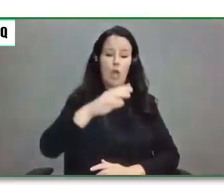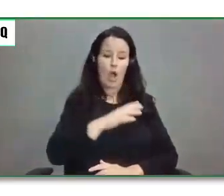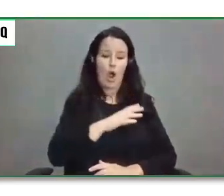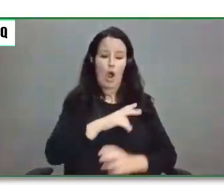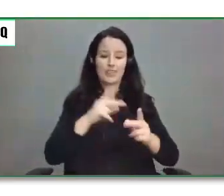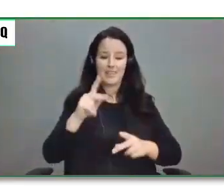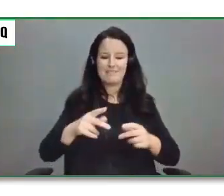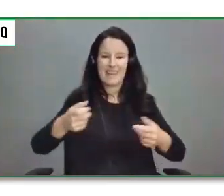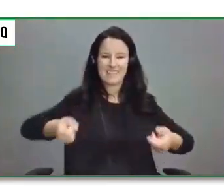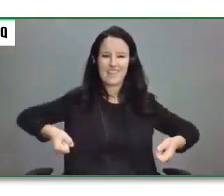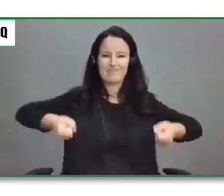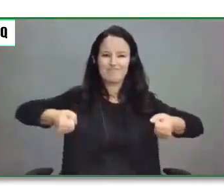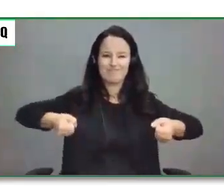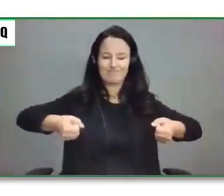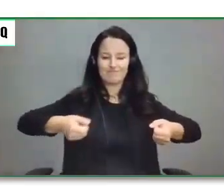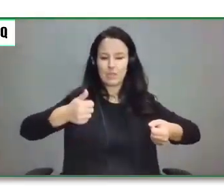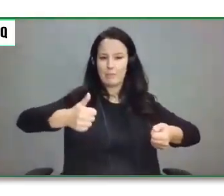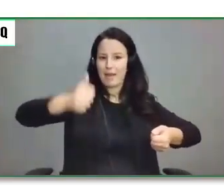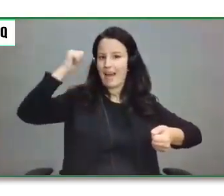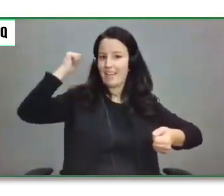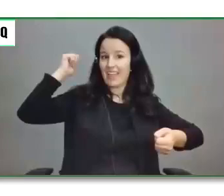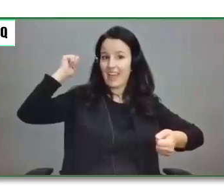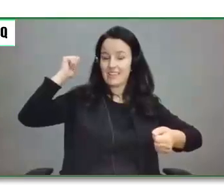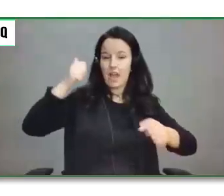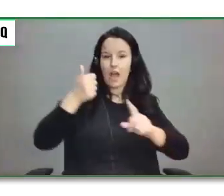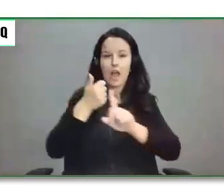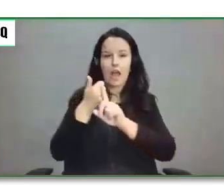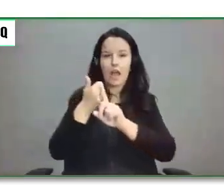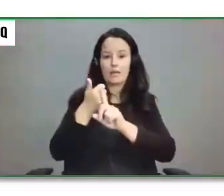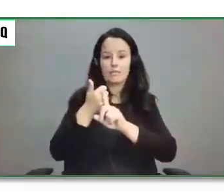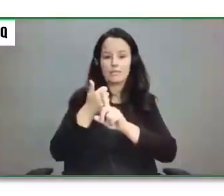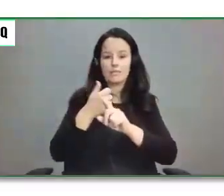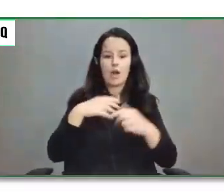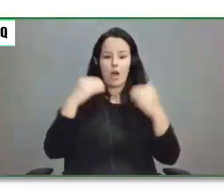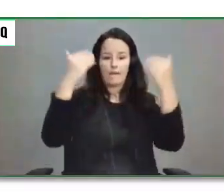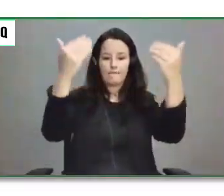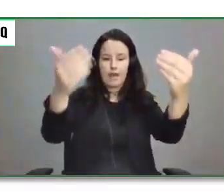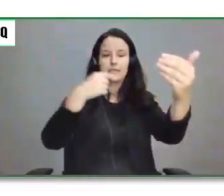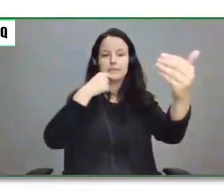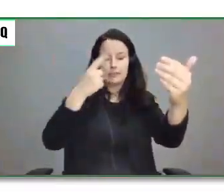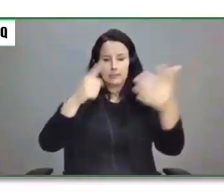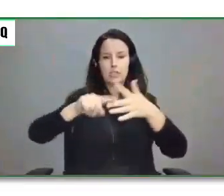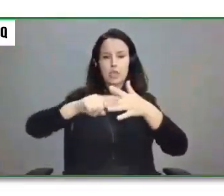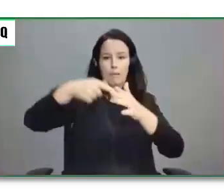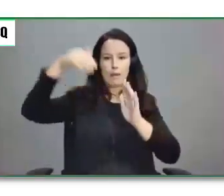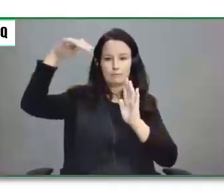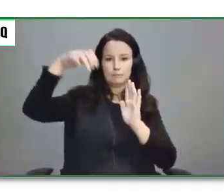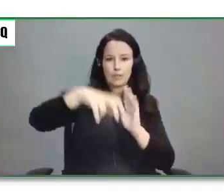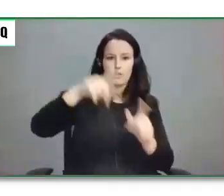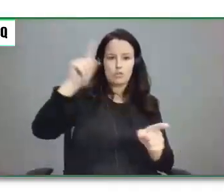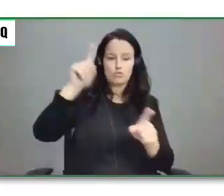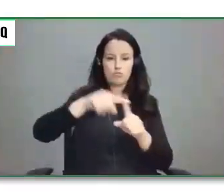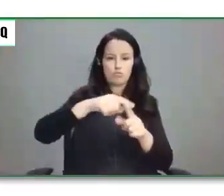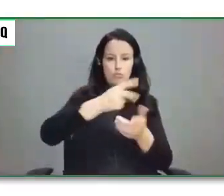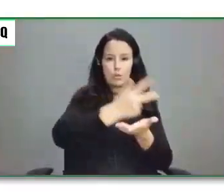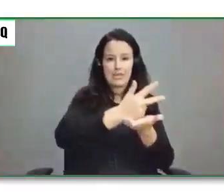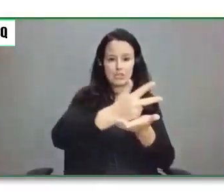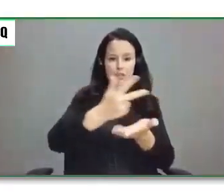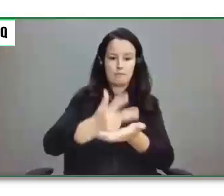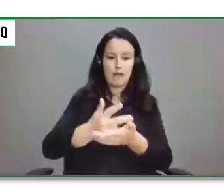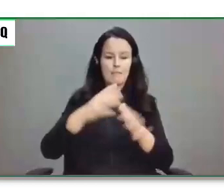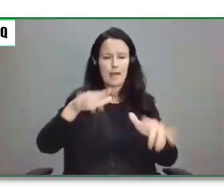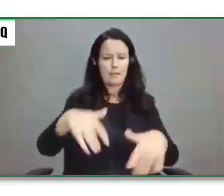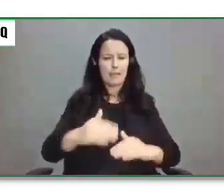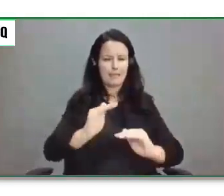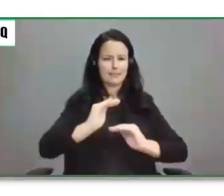Park Explorer, à l'arrière, indique qu'il y a une autre personne à l'avant de commencer à descendre jusqu'au parking. Et là, on y a été en toute